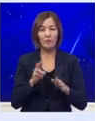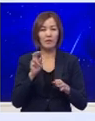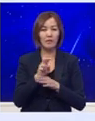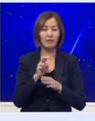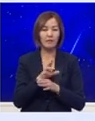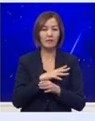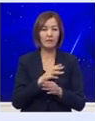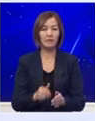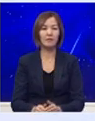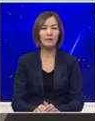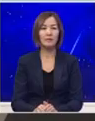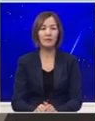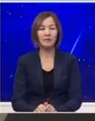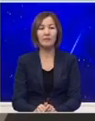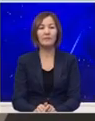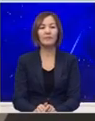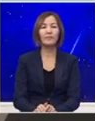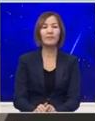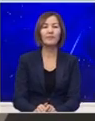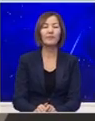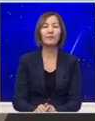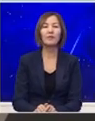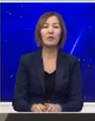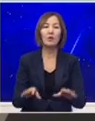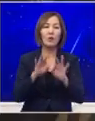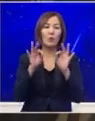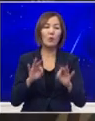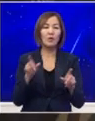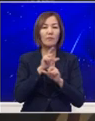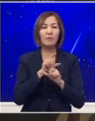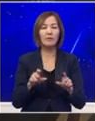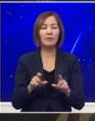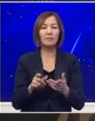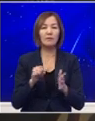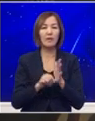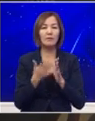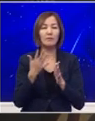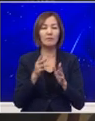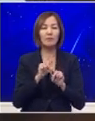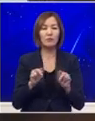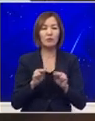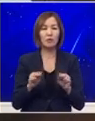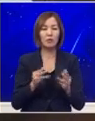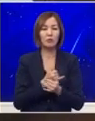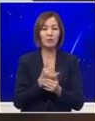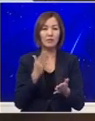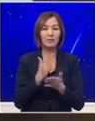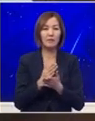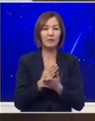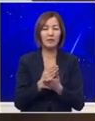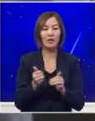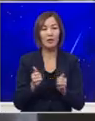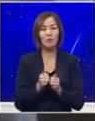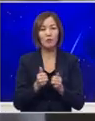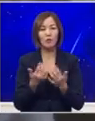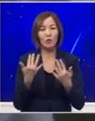енді қуаныштарында шек жоқ. Аталмыш өнер мектебінде штат бойынша 65 ұстаз жұмыс істемек. Әрі көрші